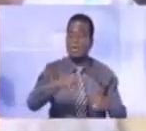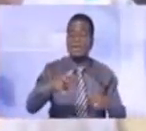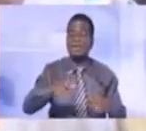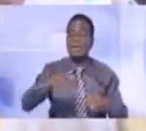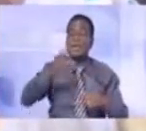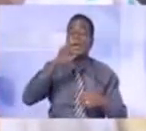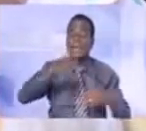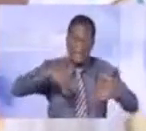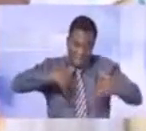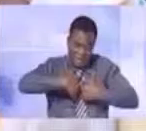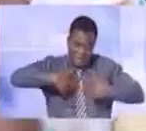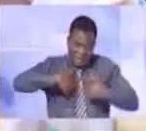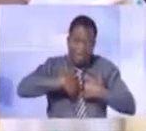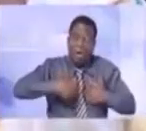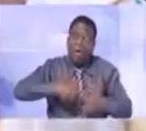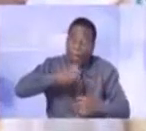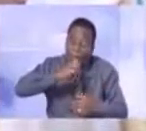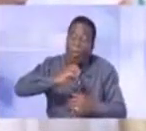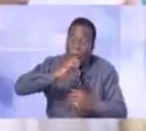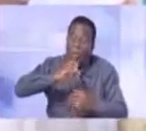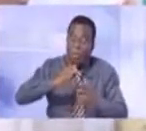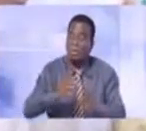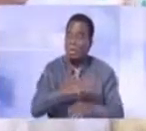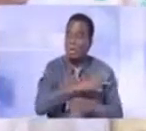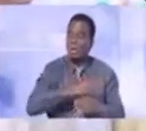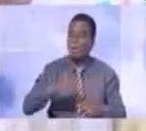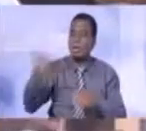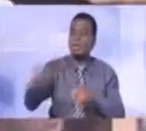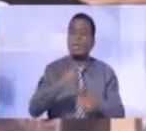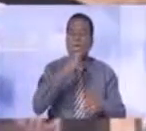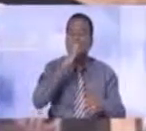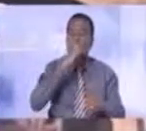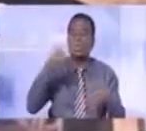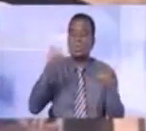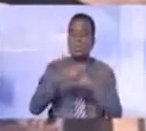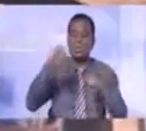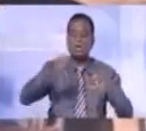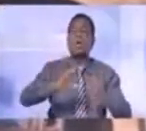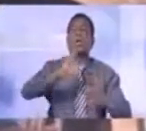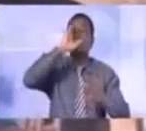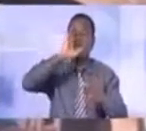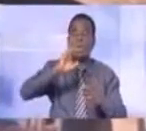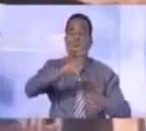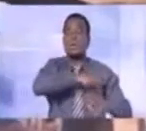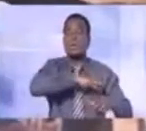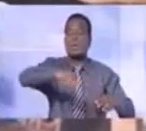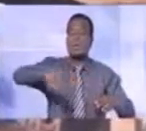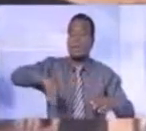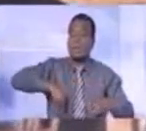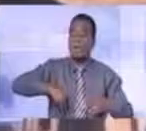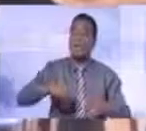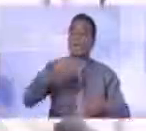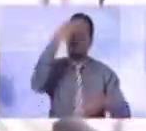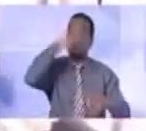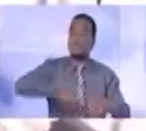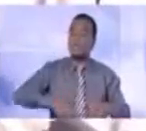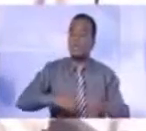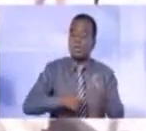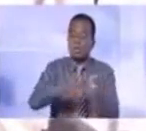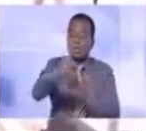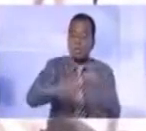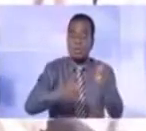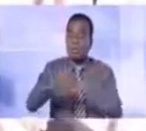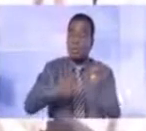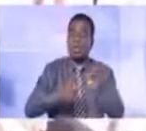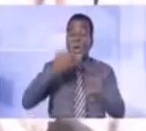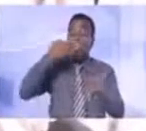allaient s'abreuver. Et c'est là-bas qu'on prenait l'eau aussi pour boire. Le maire d'Odiené, Nassene Batouré, a souhaité une gestion